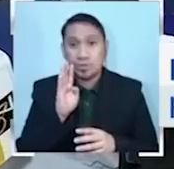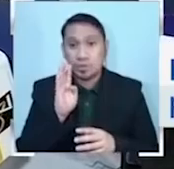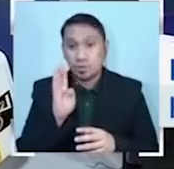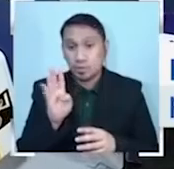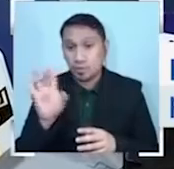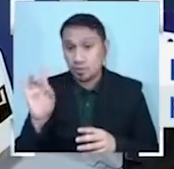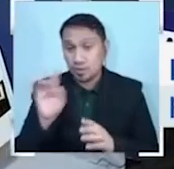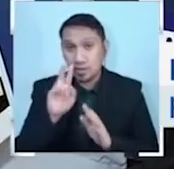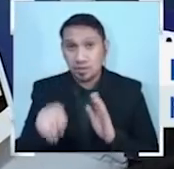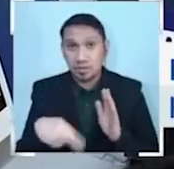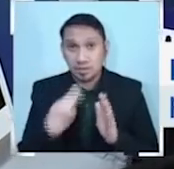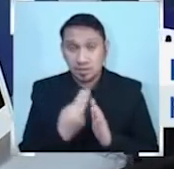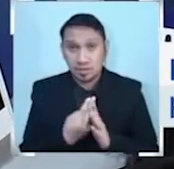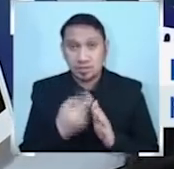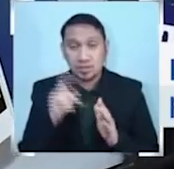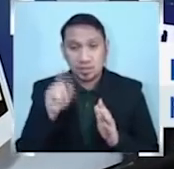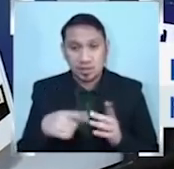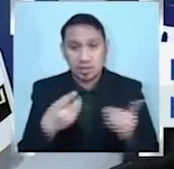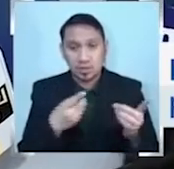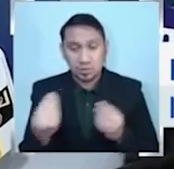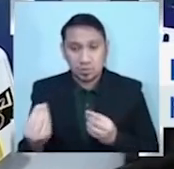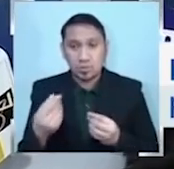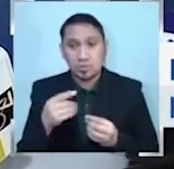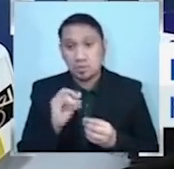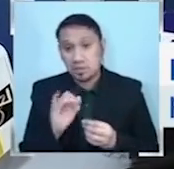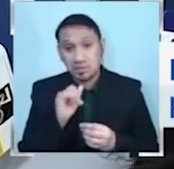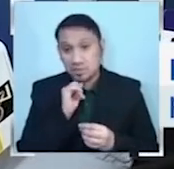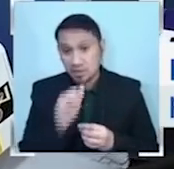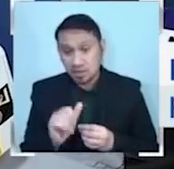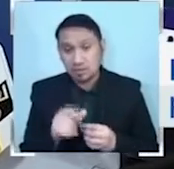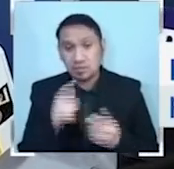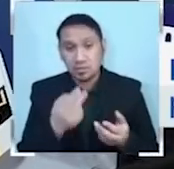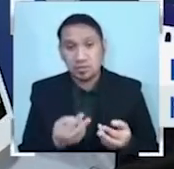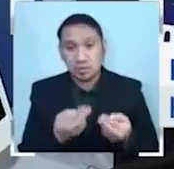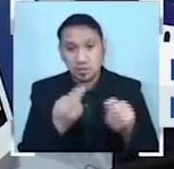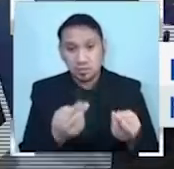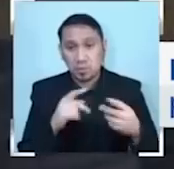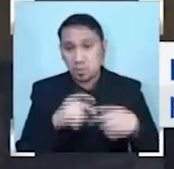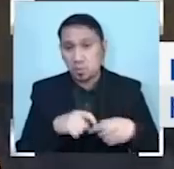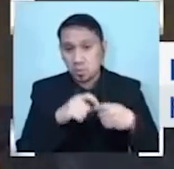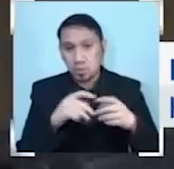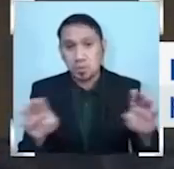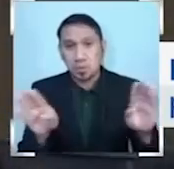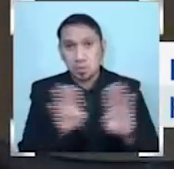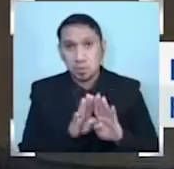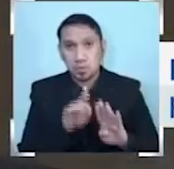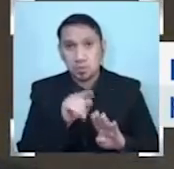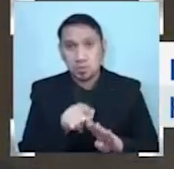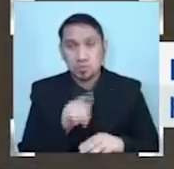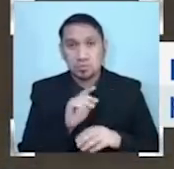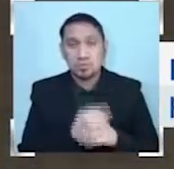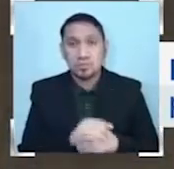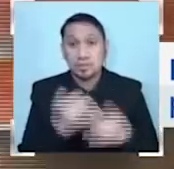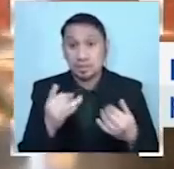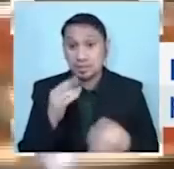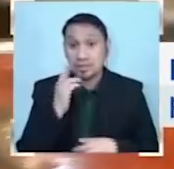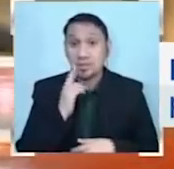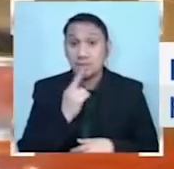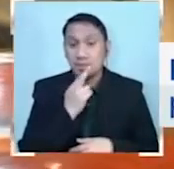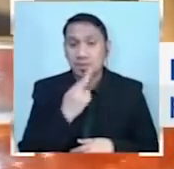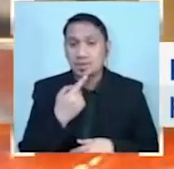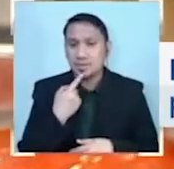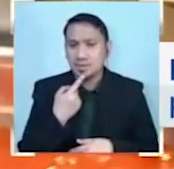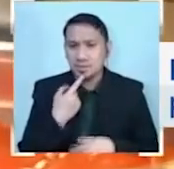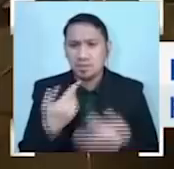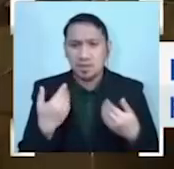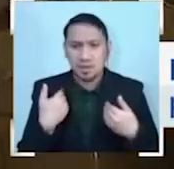within 48 hours ma-action na nila. Otherwise, we will have to recommend the suspension muna ng operations. Ang restaurant naman, sinabing nagbibigay sila